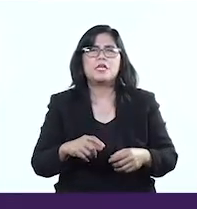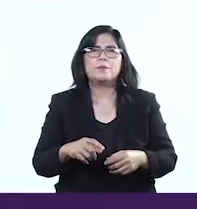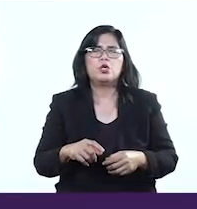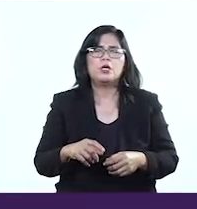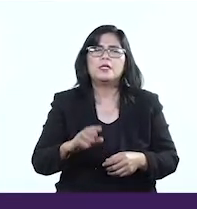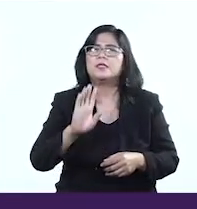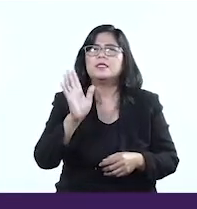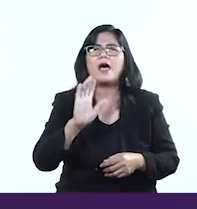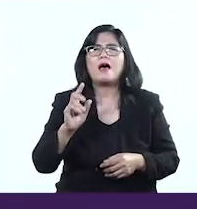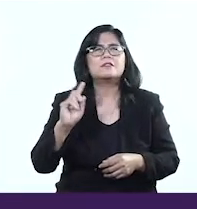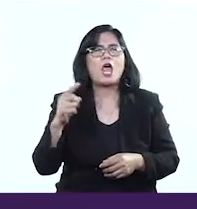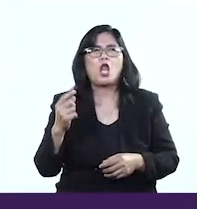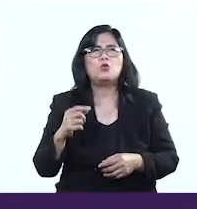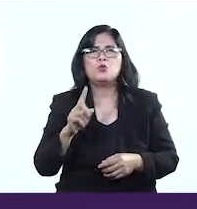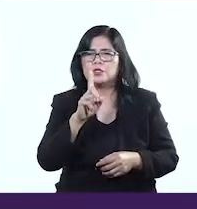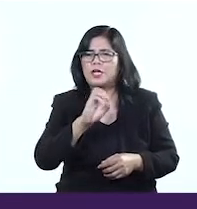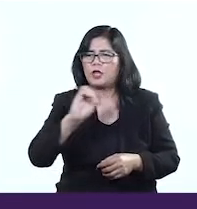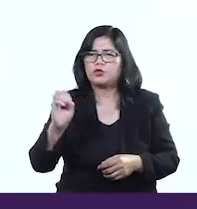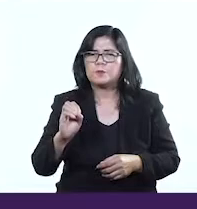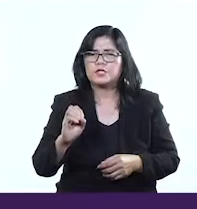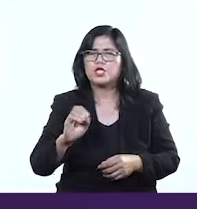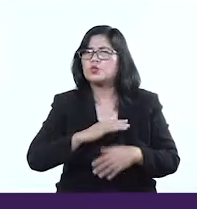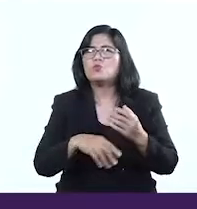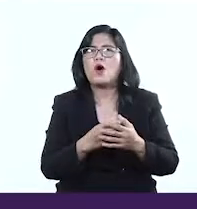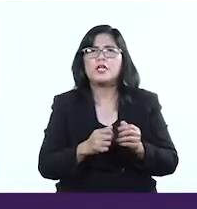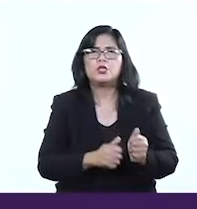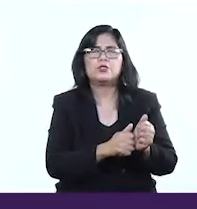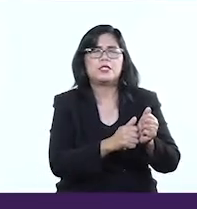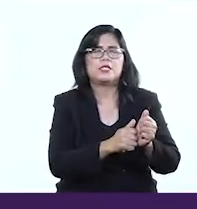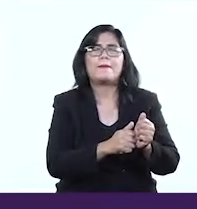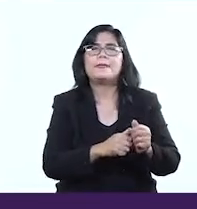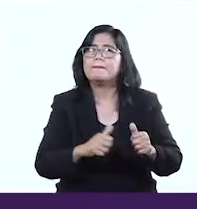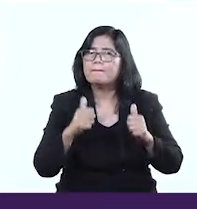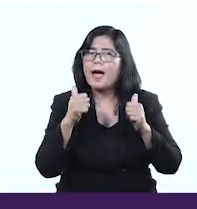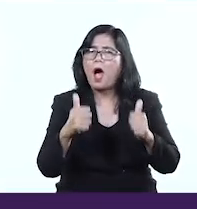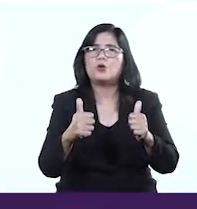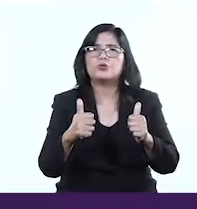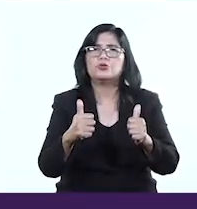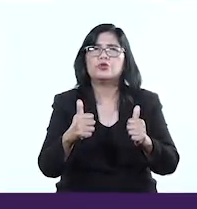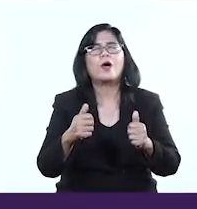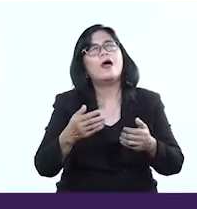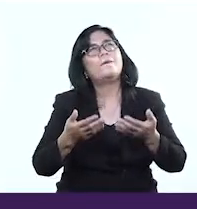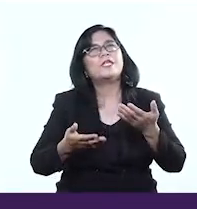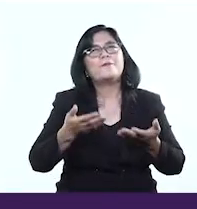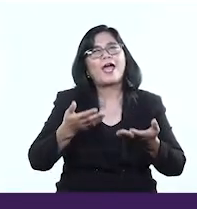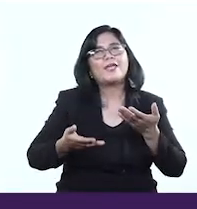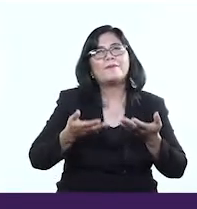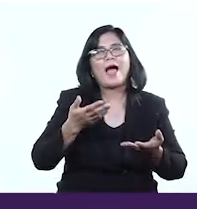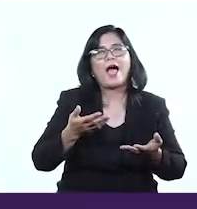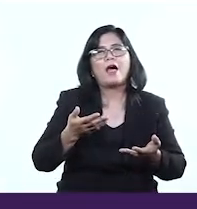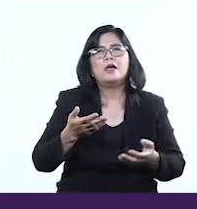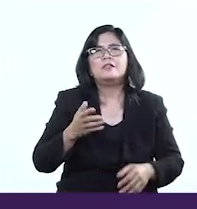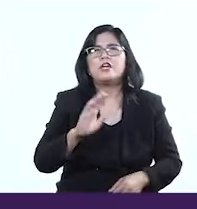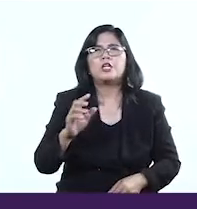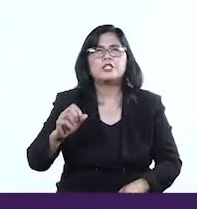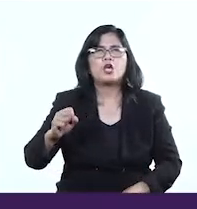100% namun lebih baik jika kita selalu mempertimbangkan mempertimbangkannya Hai jangan sampai Kediri orang yang sok tahu